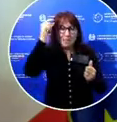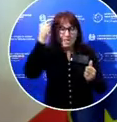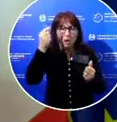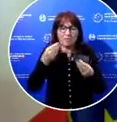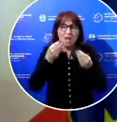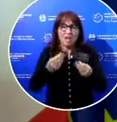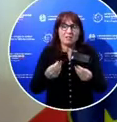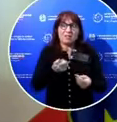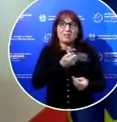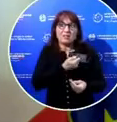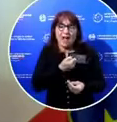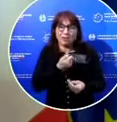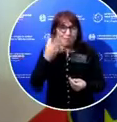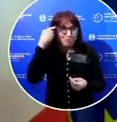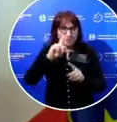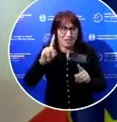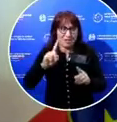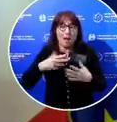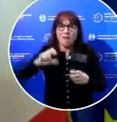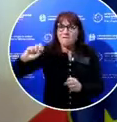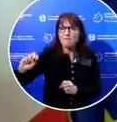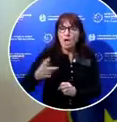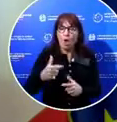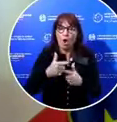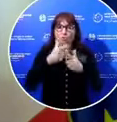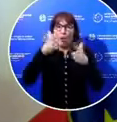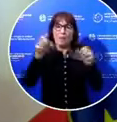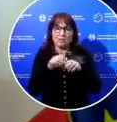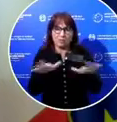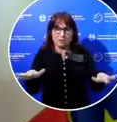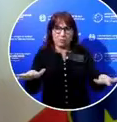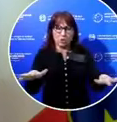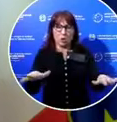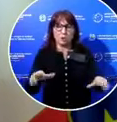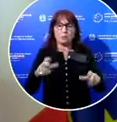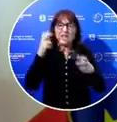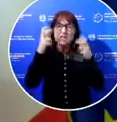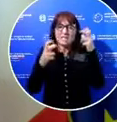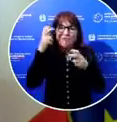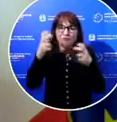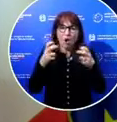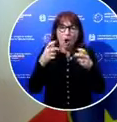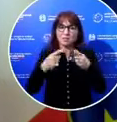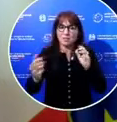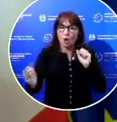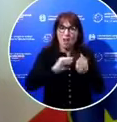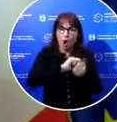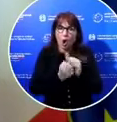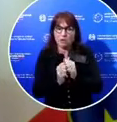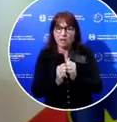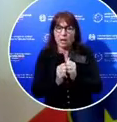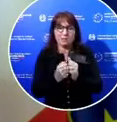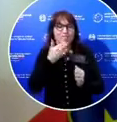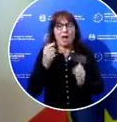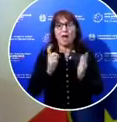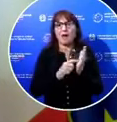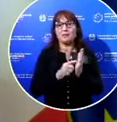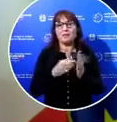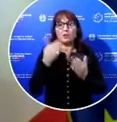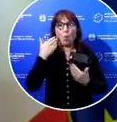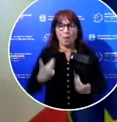vengono create con una rapidità preoccupante. Gli sforzi di contrasto mettono a repentaglio il rispetto dei diritti umani.